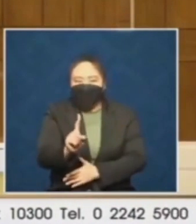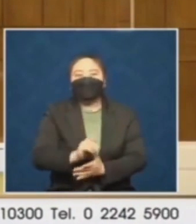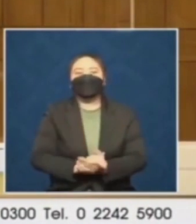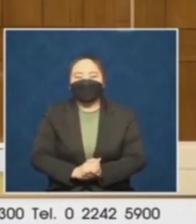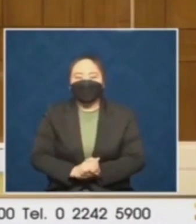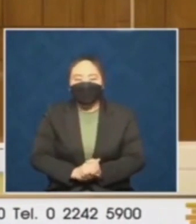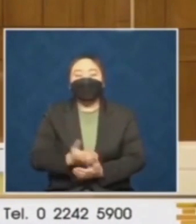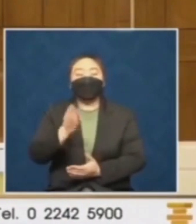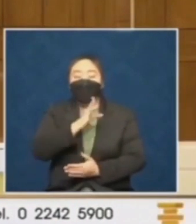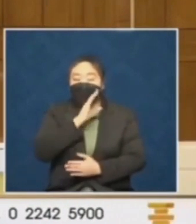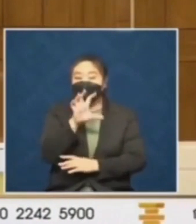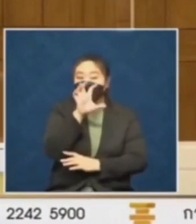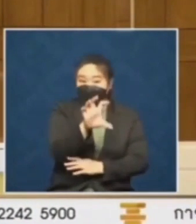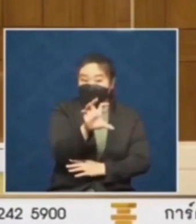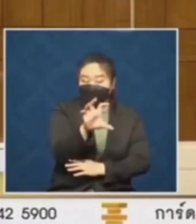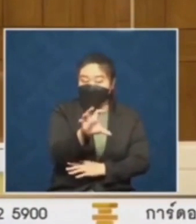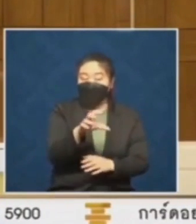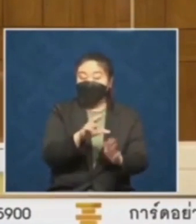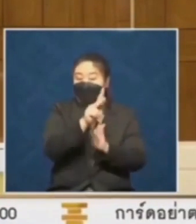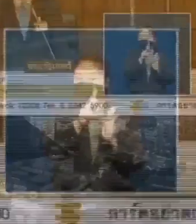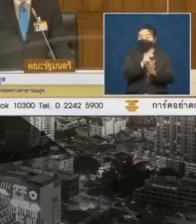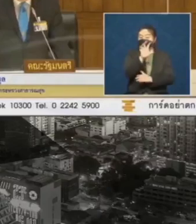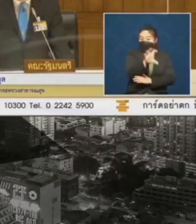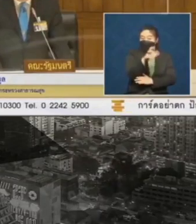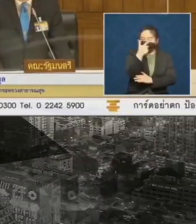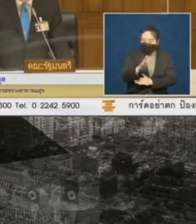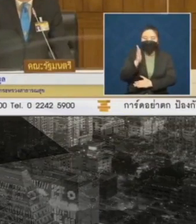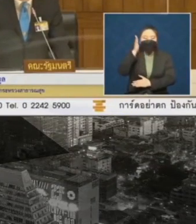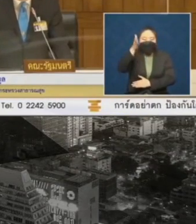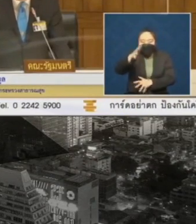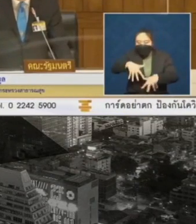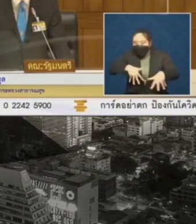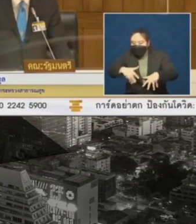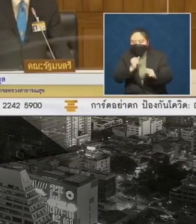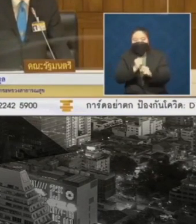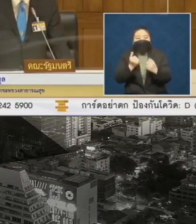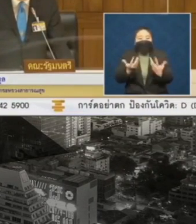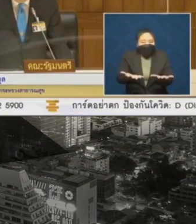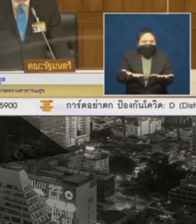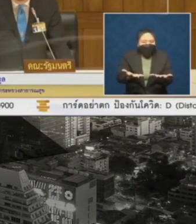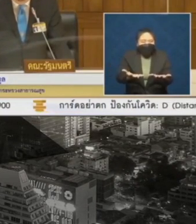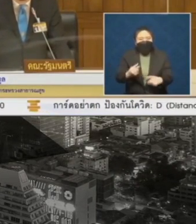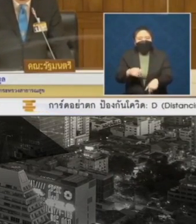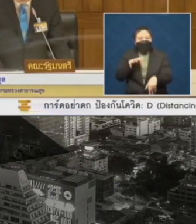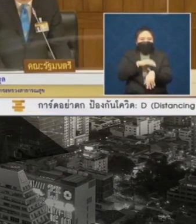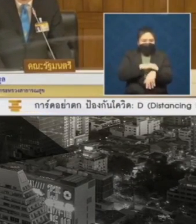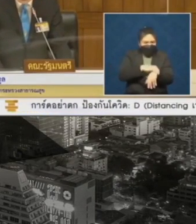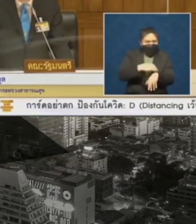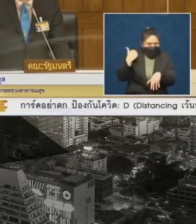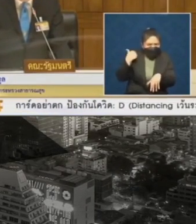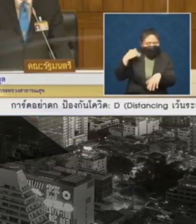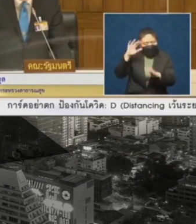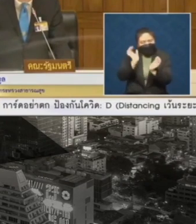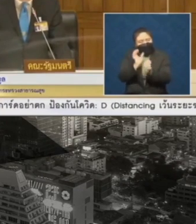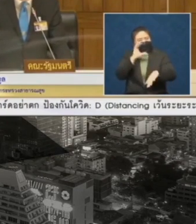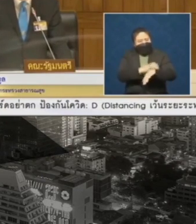ากผผลมักบใช้แล้วประจาชนจะตองทำอย่างไรนี่คบส่นของการตอบกะทุนะครับประเดนสำคัญคือเรื่องของการปลด